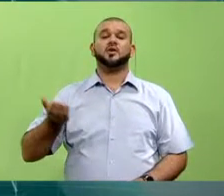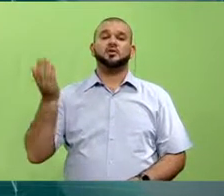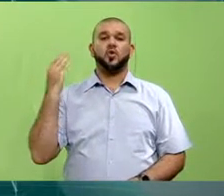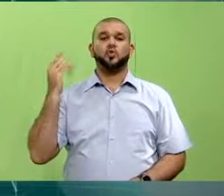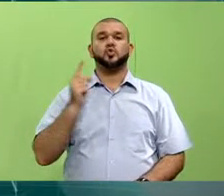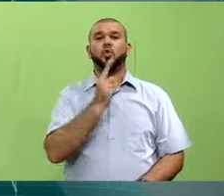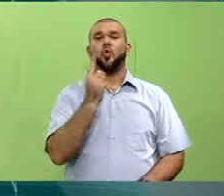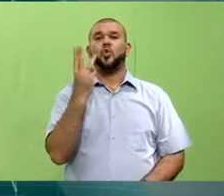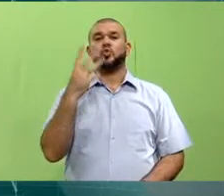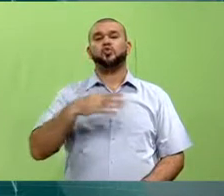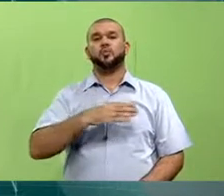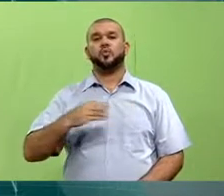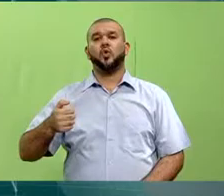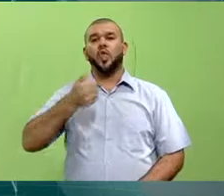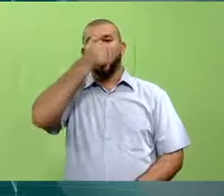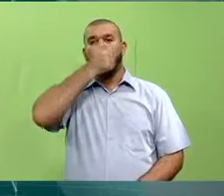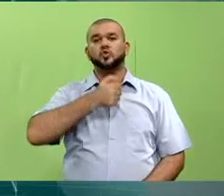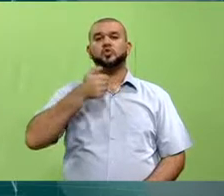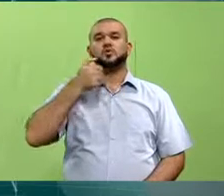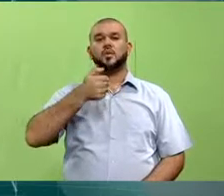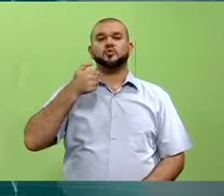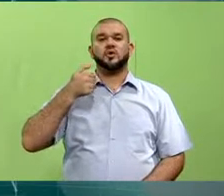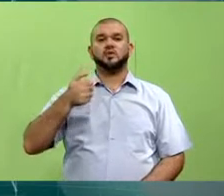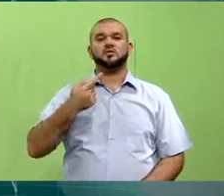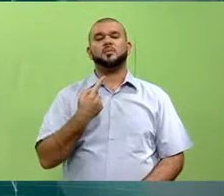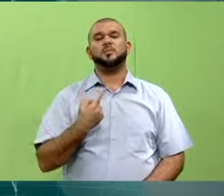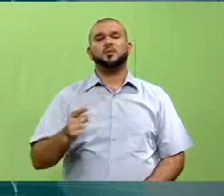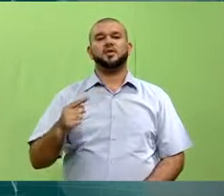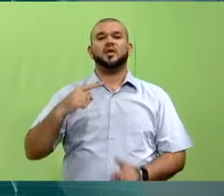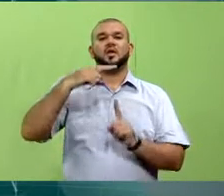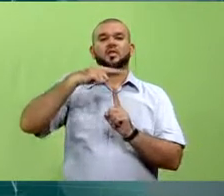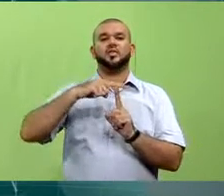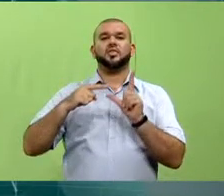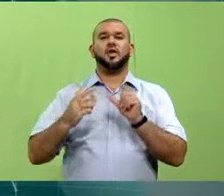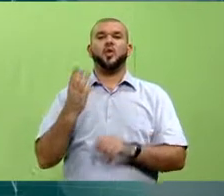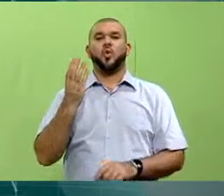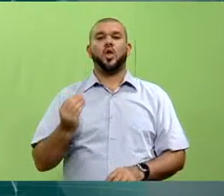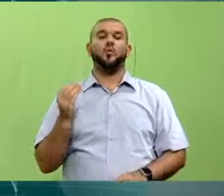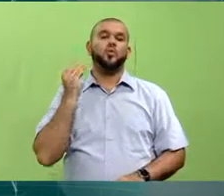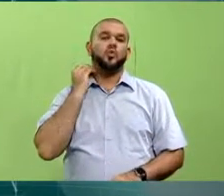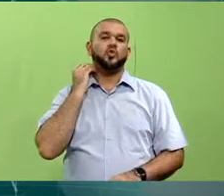13.666.000 Türk lirası olan borcun Haziran 2015 itibariyle